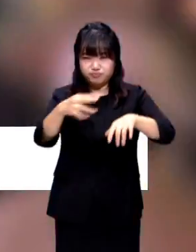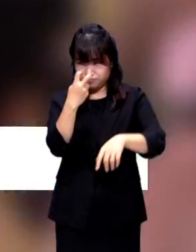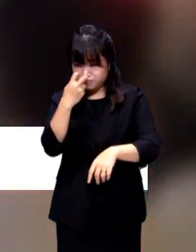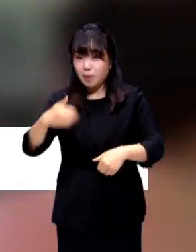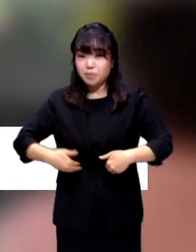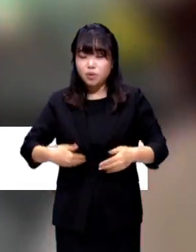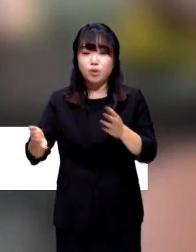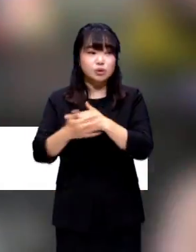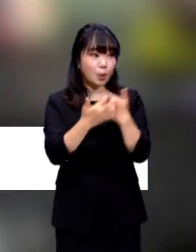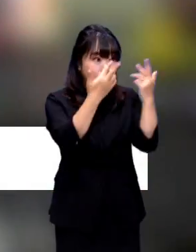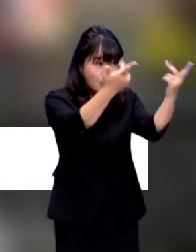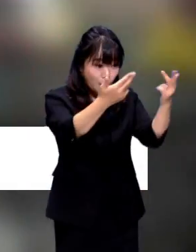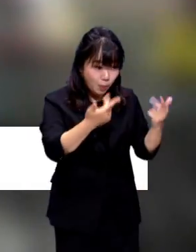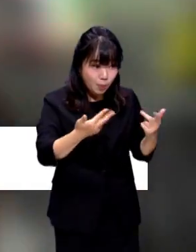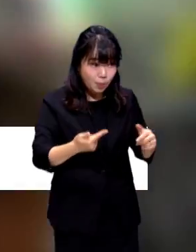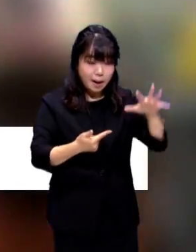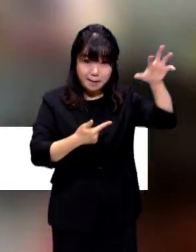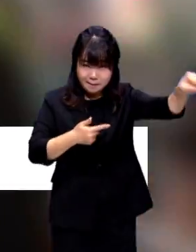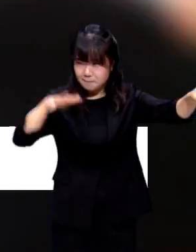공간, 공터들을 활용해서